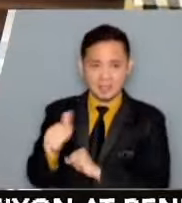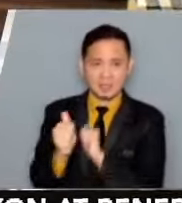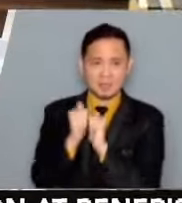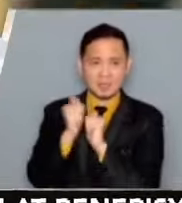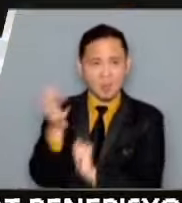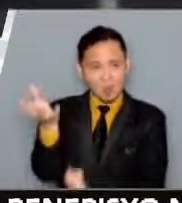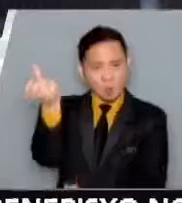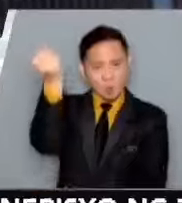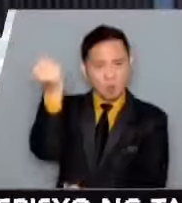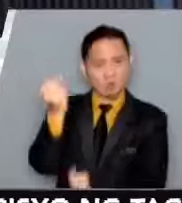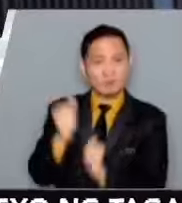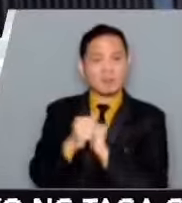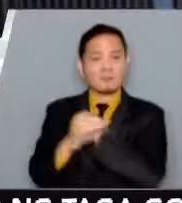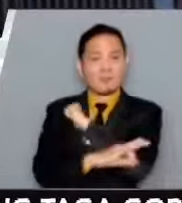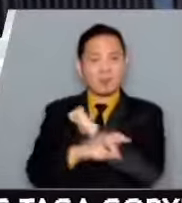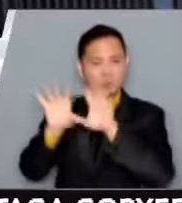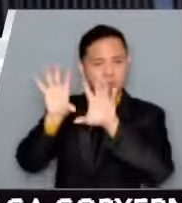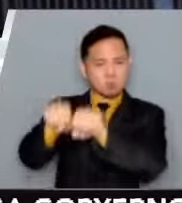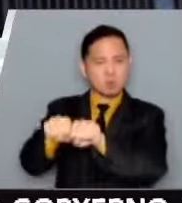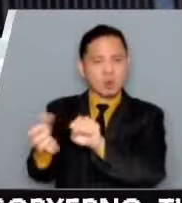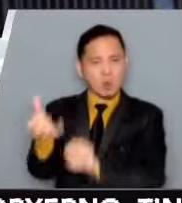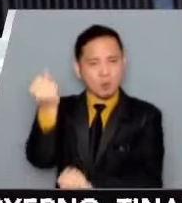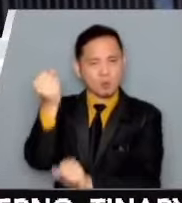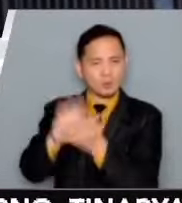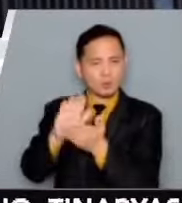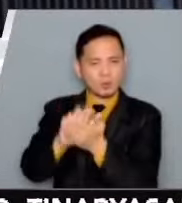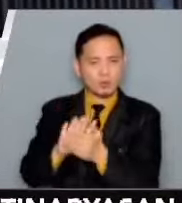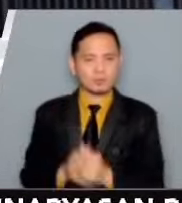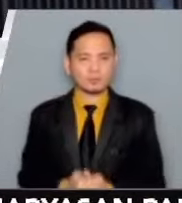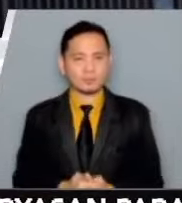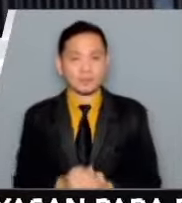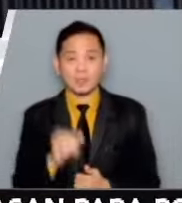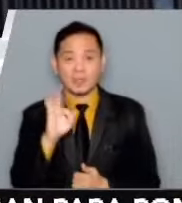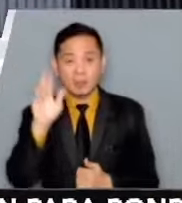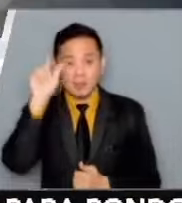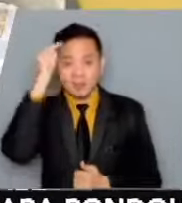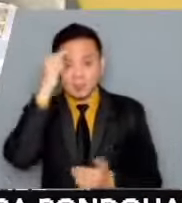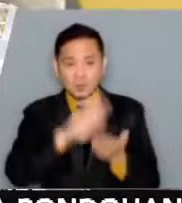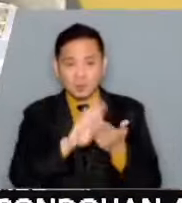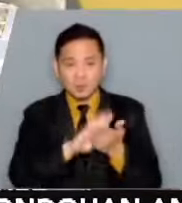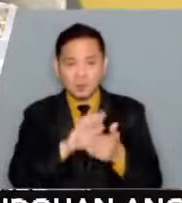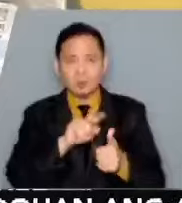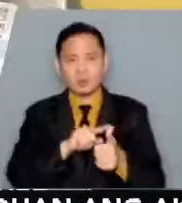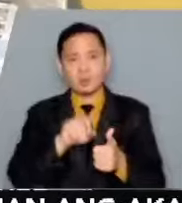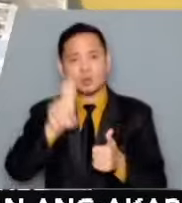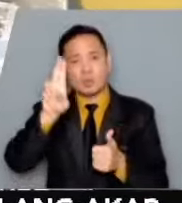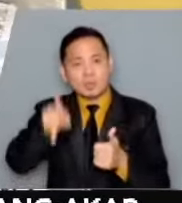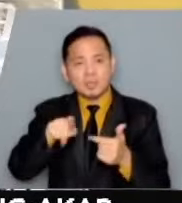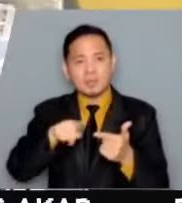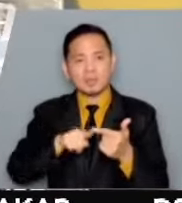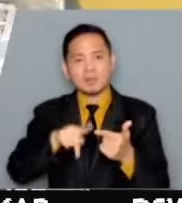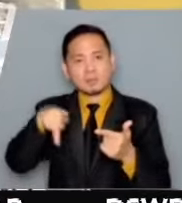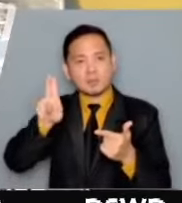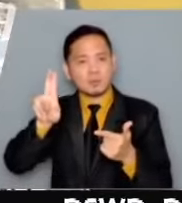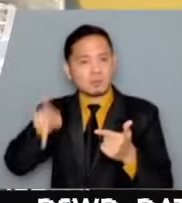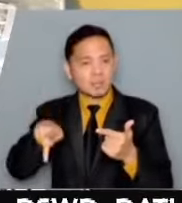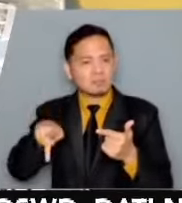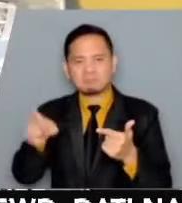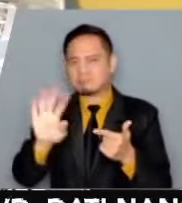them to do pero ibang usapan daw kung State University tulad ng up at pu my opinion cannot sell we are not